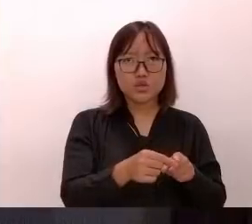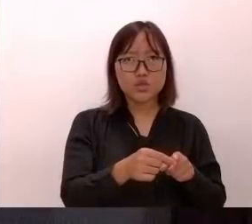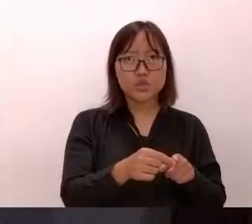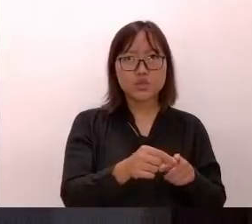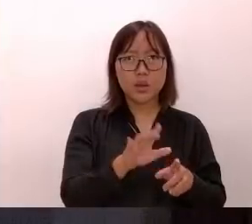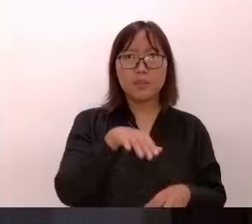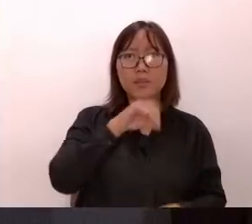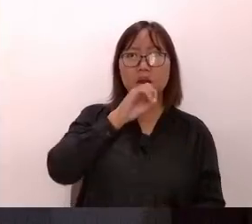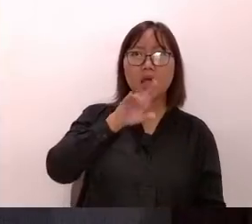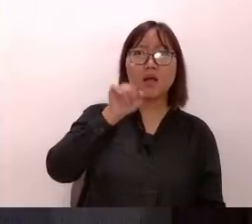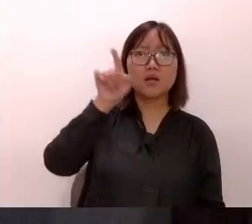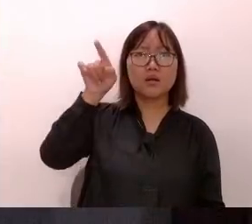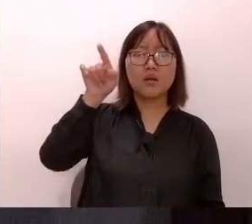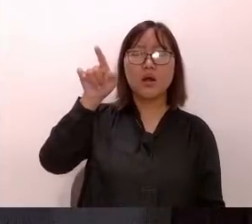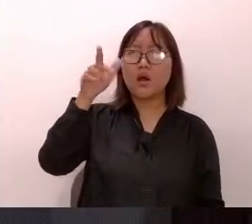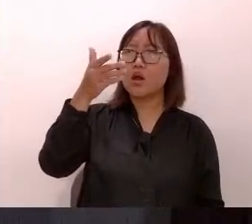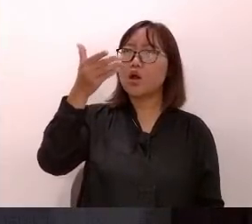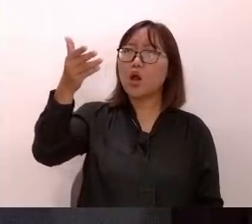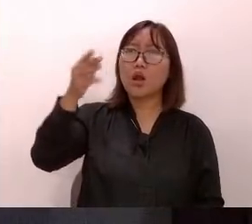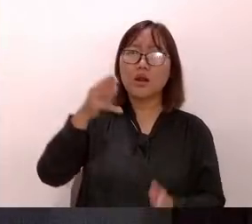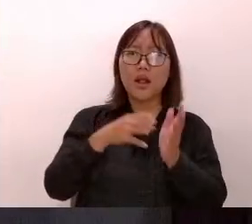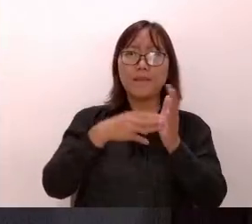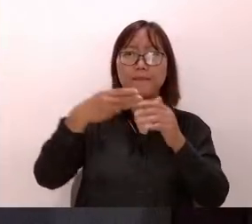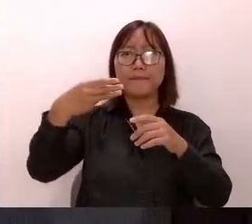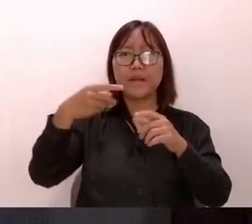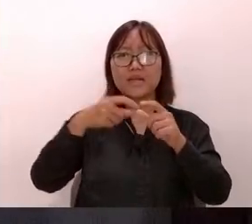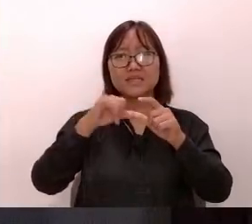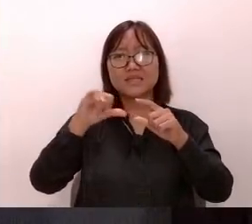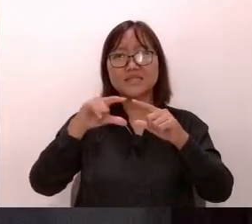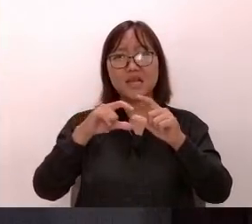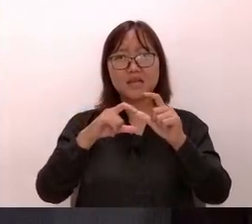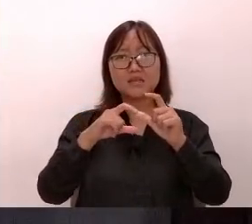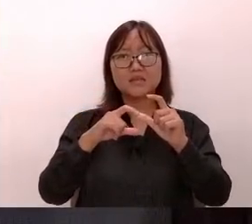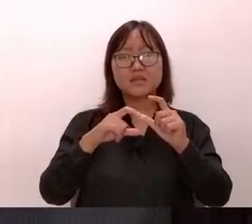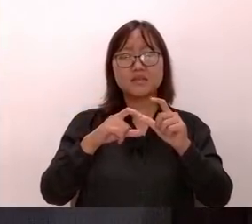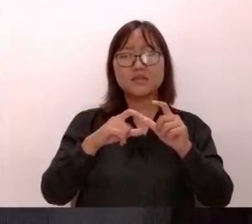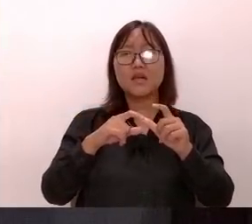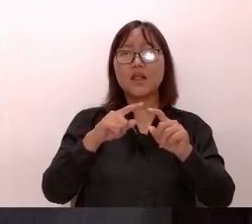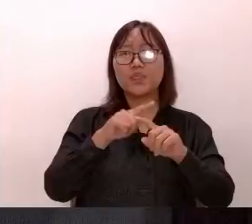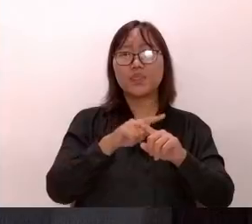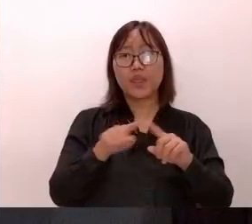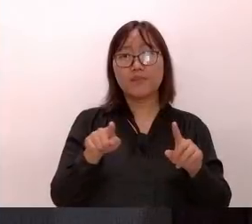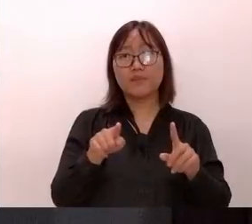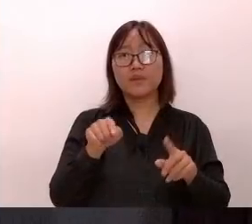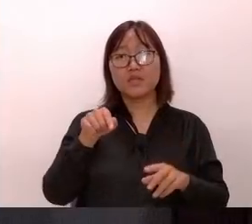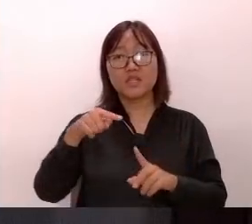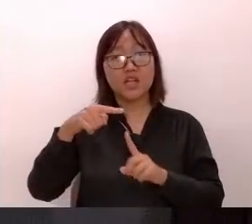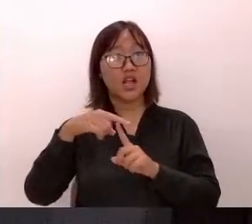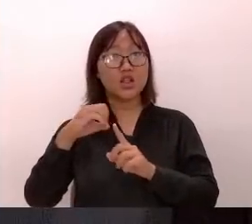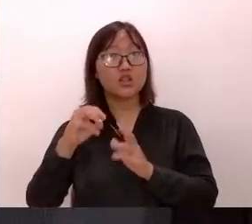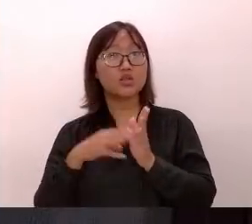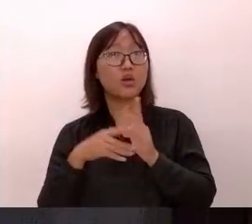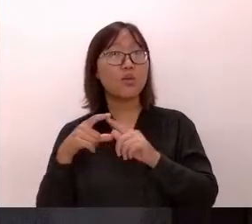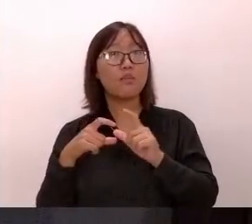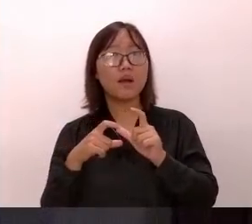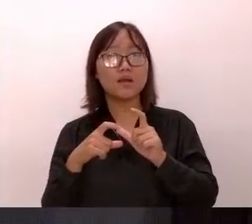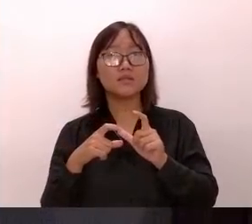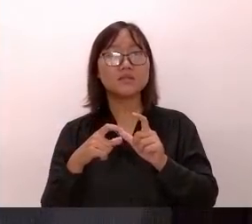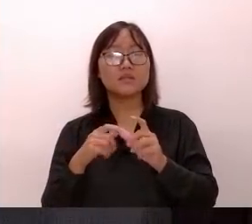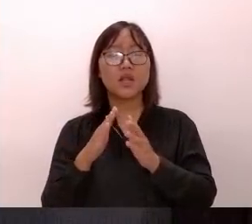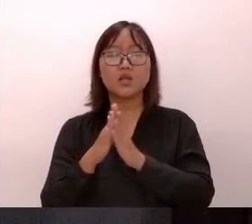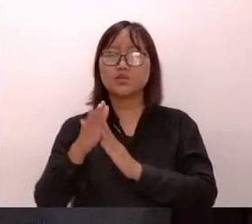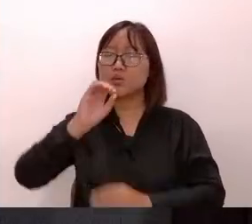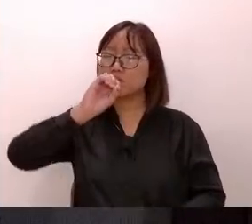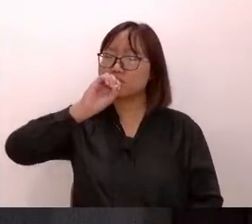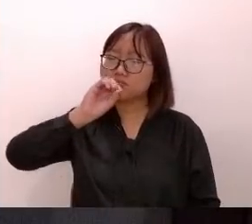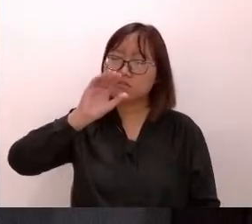adalah Thomas keluar dari mulut Thomas mendengar Iman Thomas Yesus memberkati